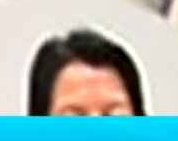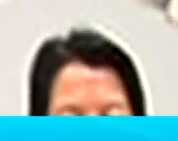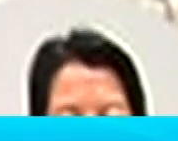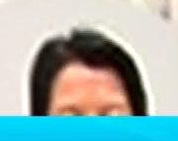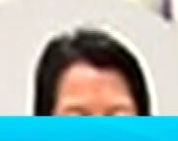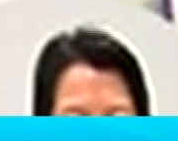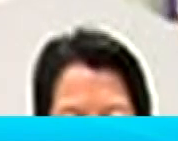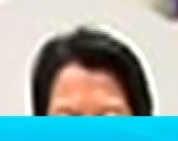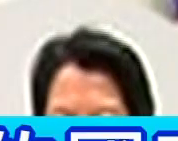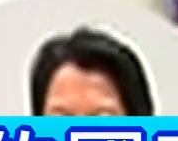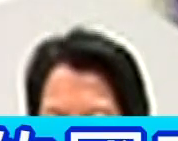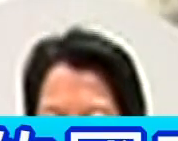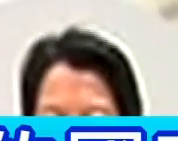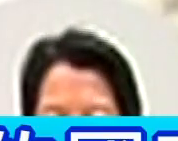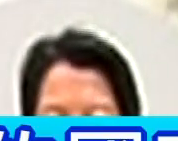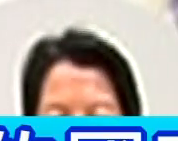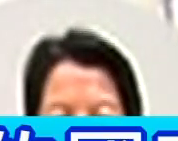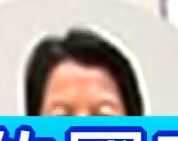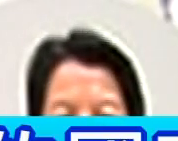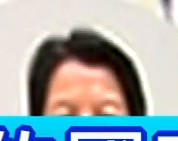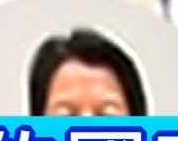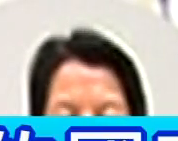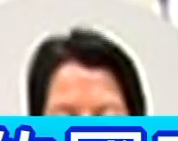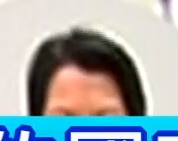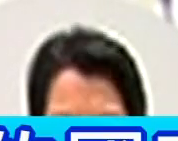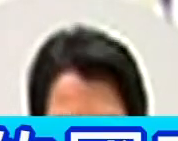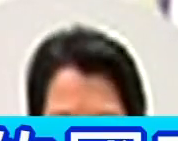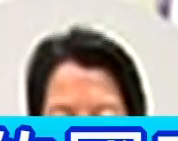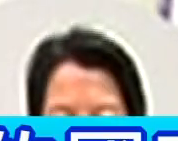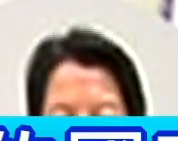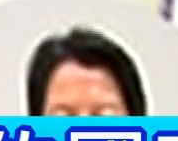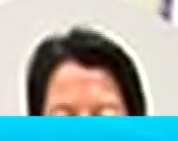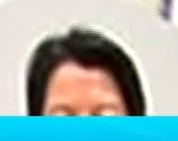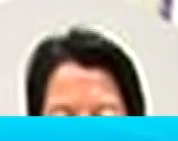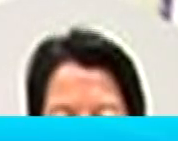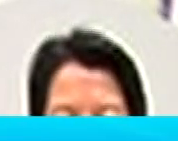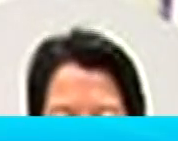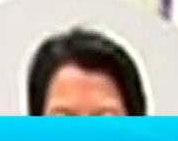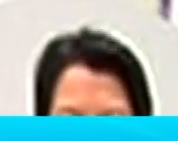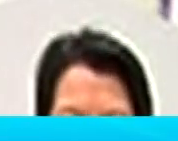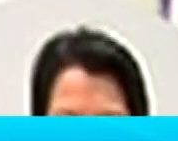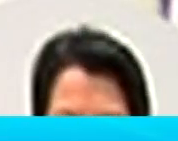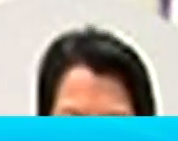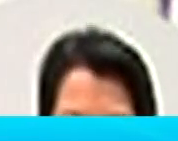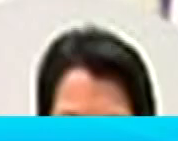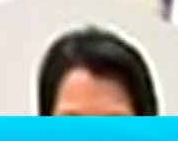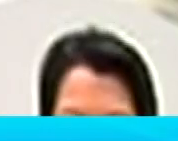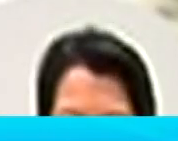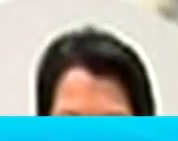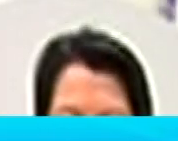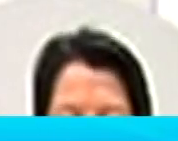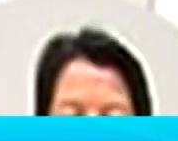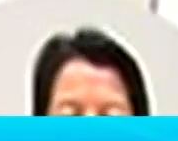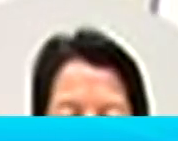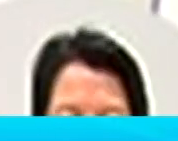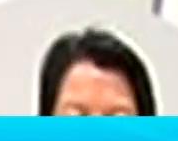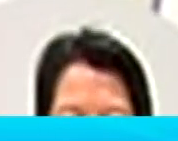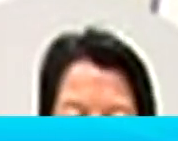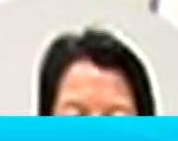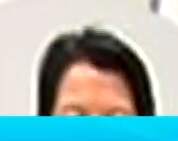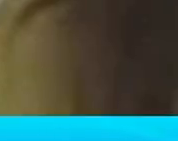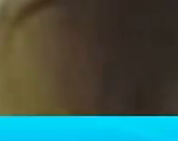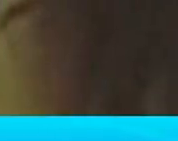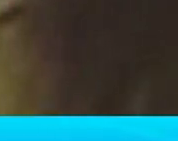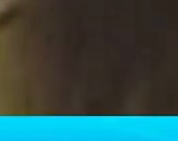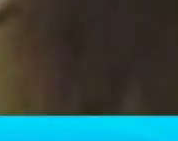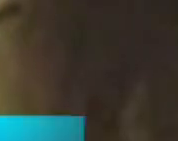想全世界只有在非常独裁的国家才有可能说限定要求